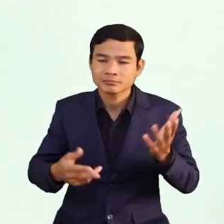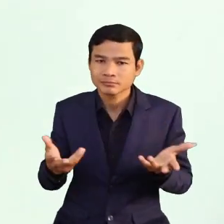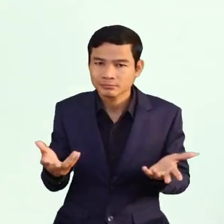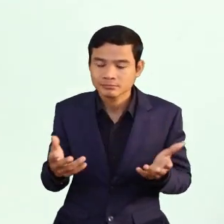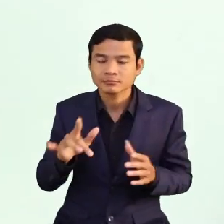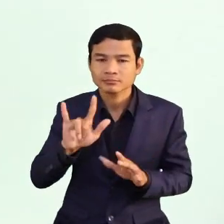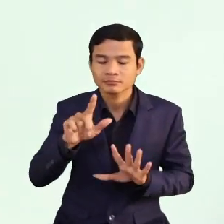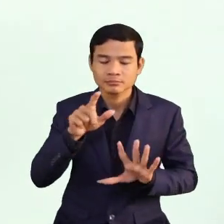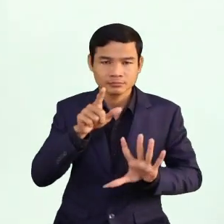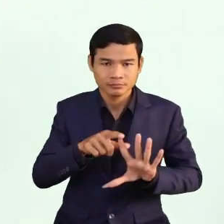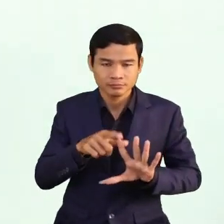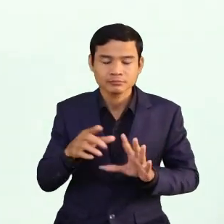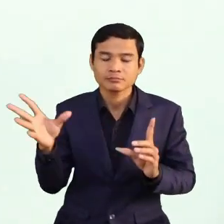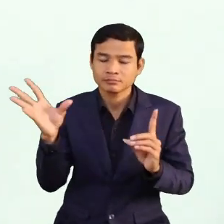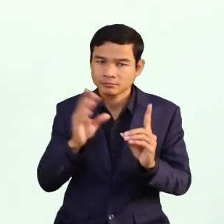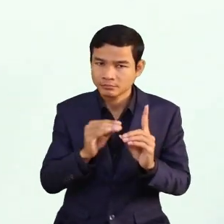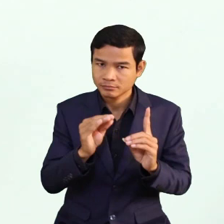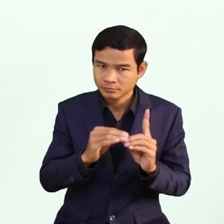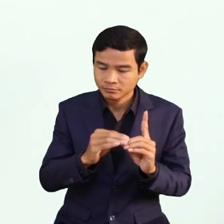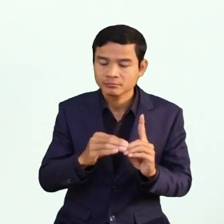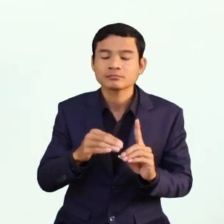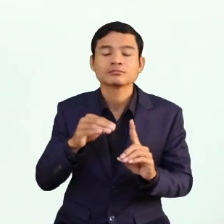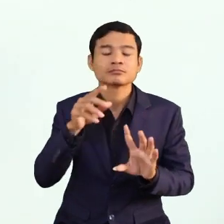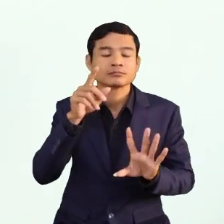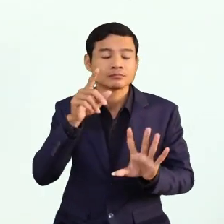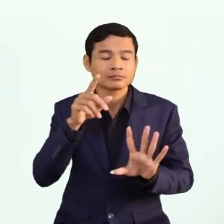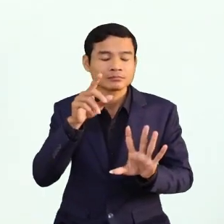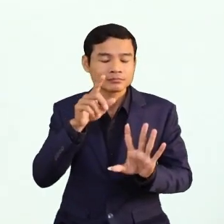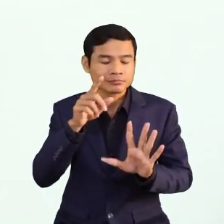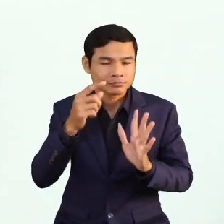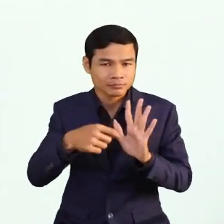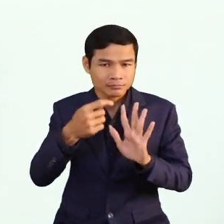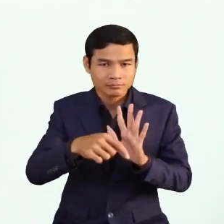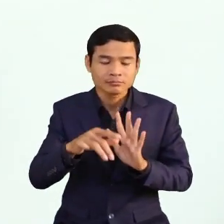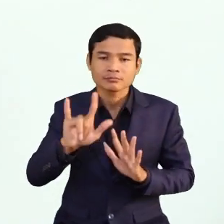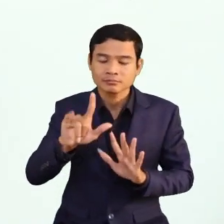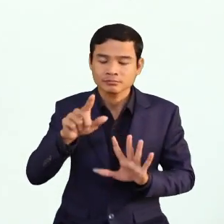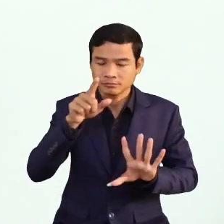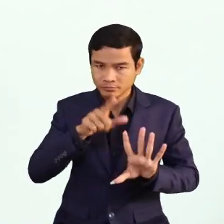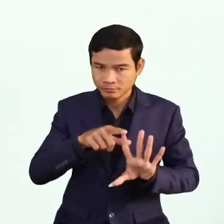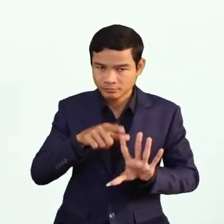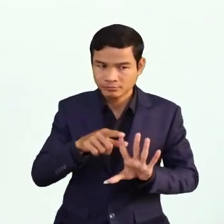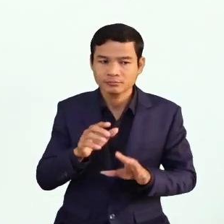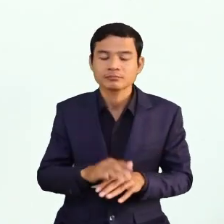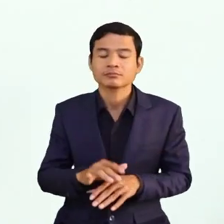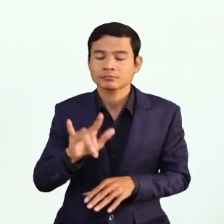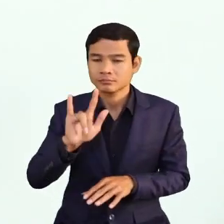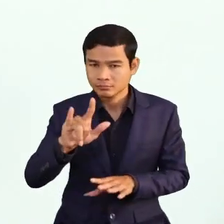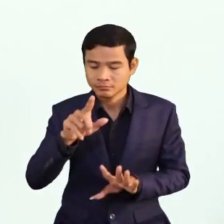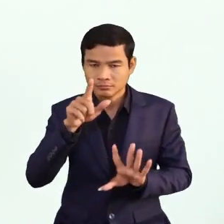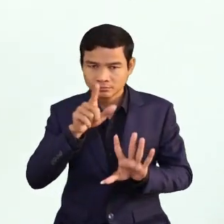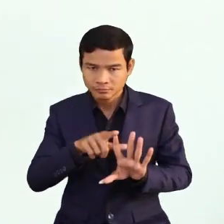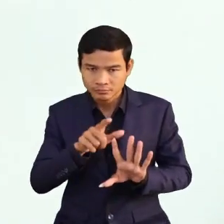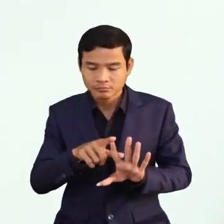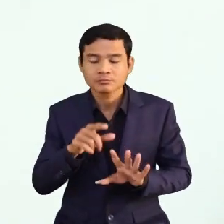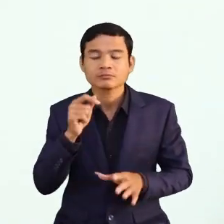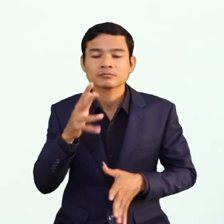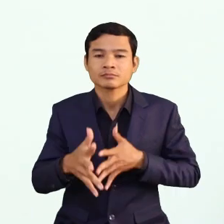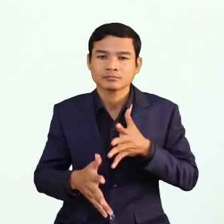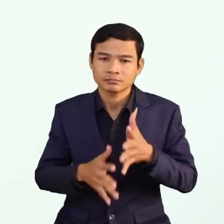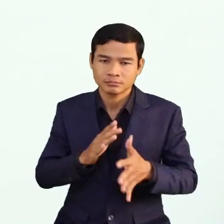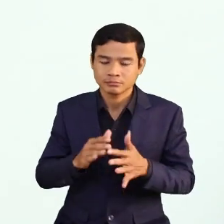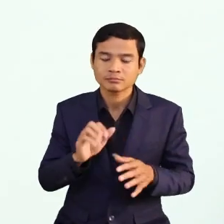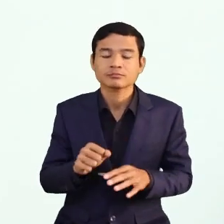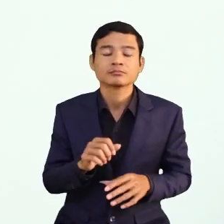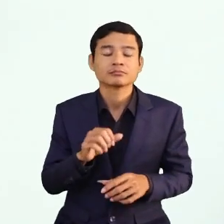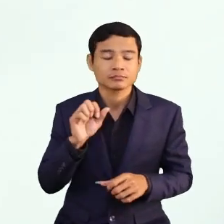ប៉គឺផ្សំឡាងពីបញ្ជនៈប៉និងសញ្ញាថ្មិញកណ្ដាលចាសញ្ញាថ្មិញកណ្ដាលចាយើងអាចហៅបាន